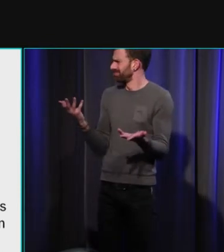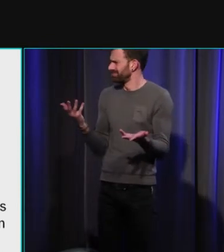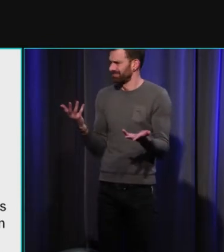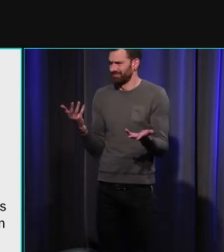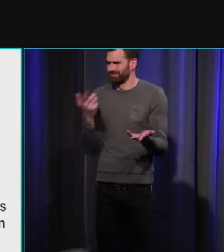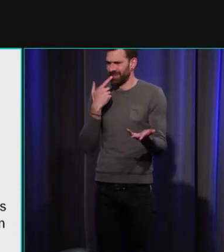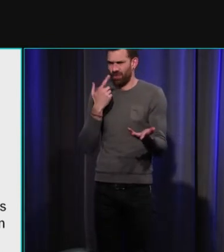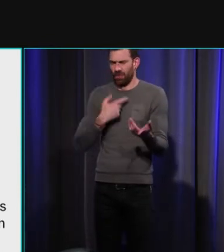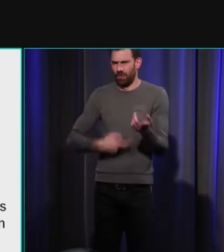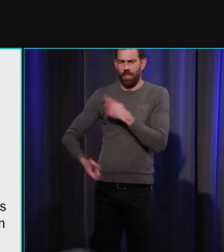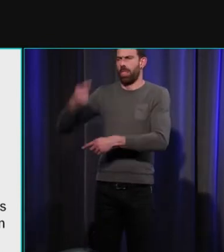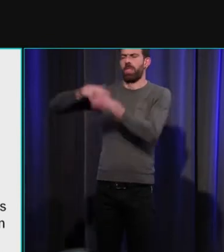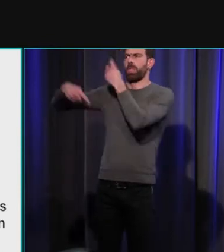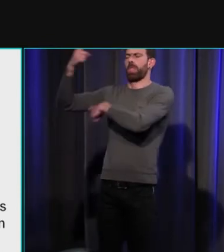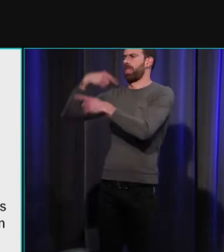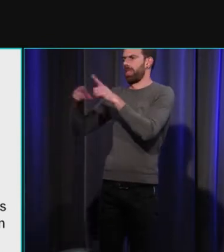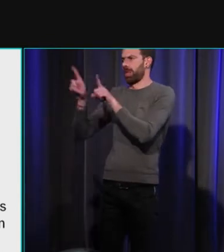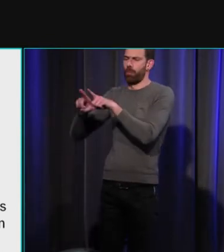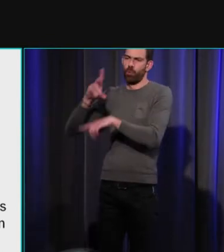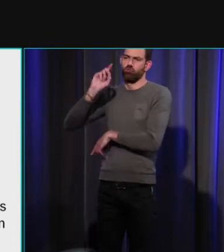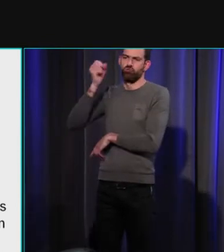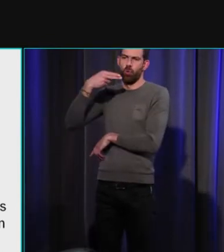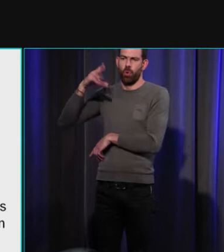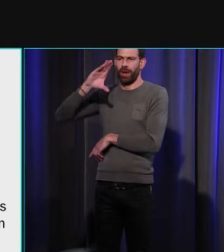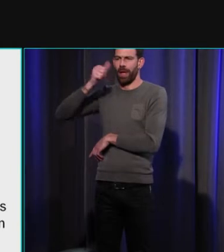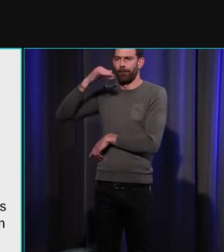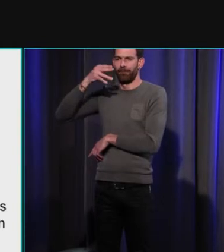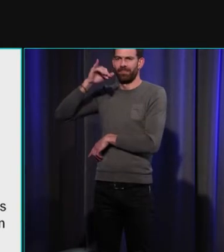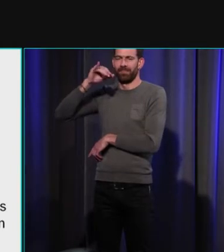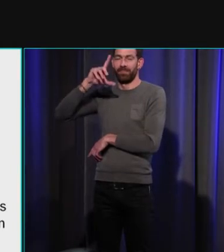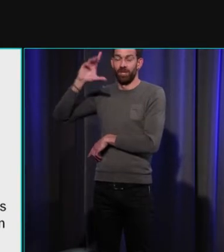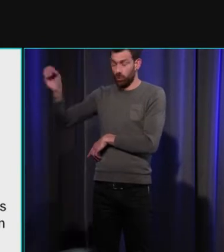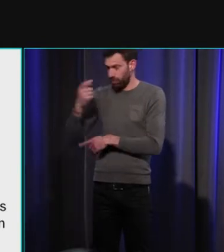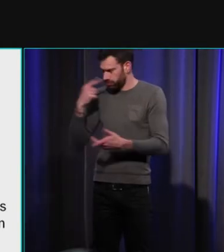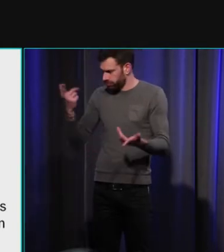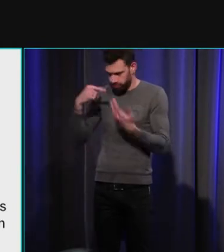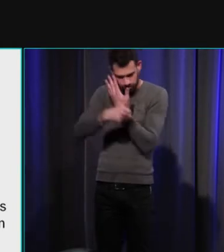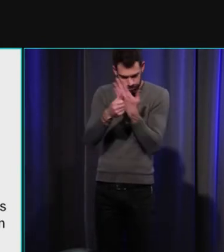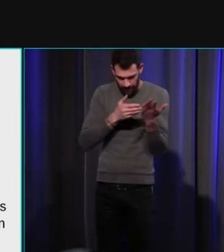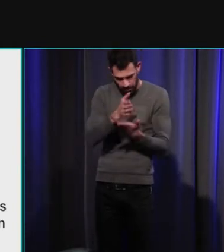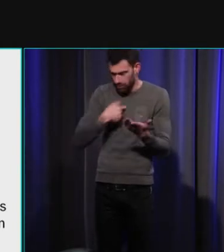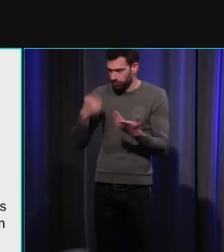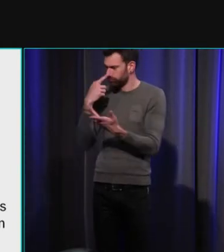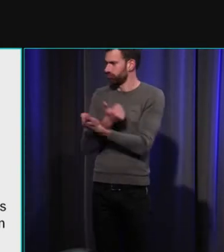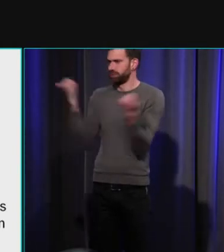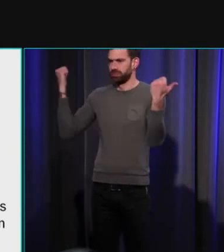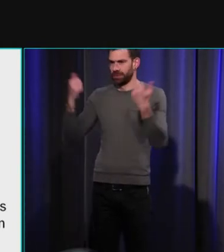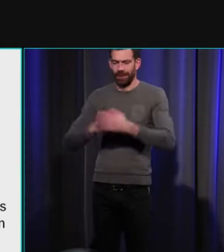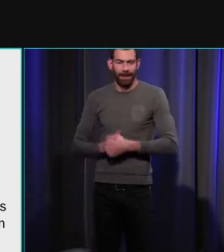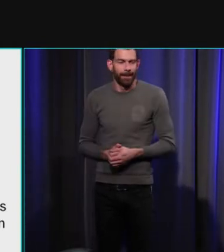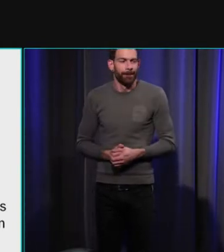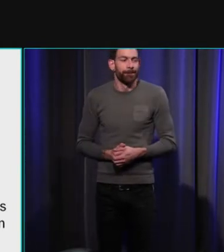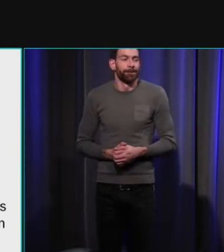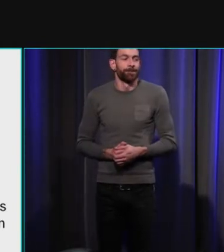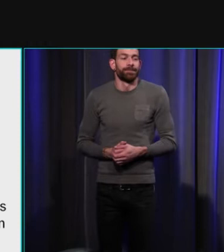revenir à une période qui n'a rien à voir avec l'essence de l'évangile bien sûr voilà et ça c'est